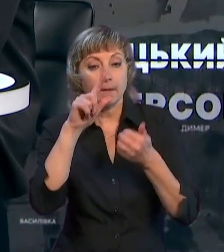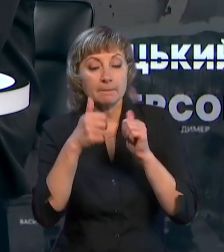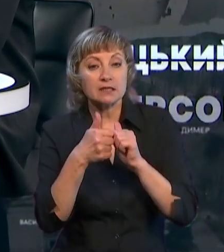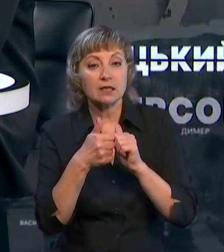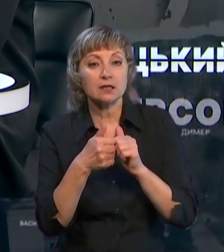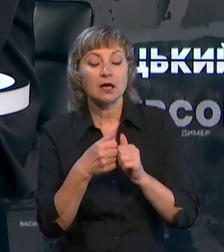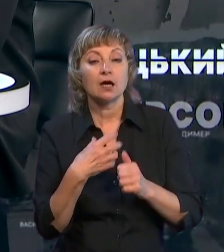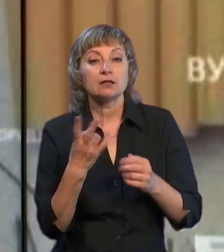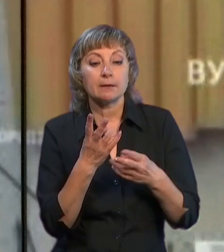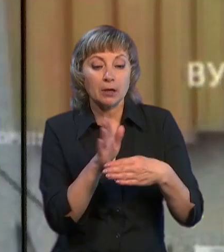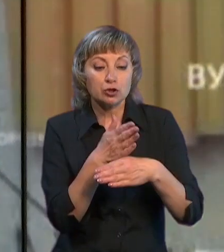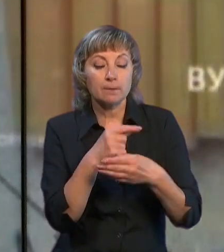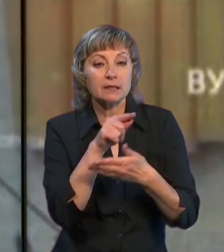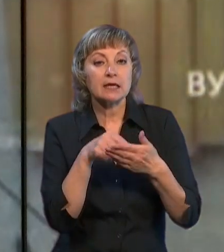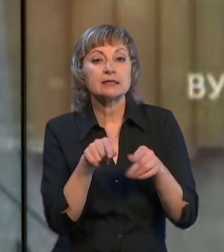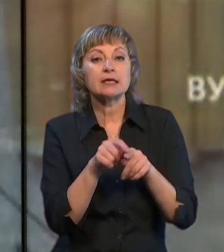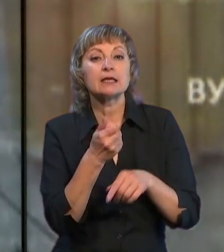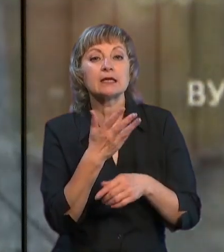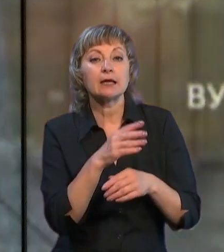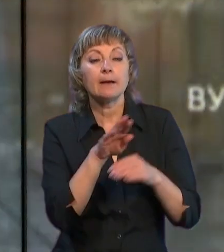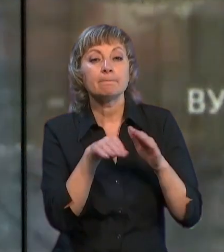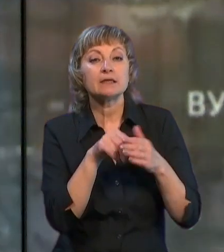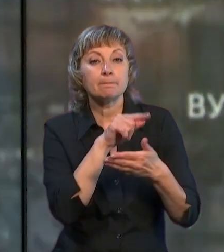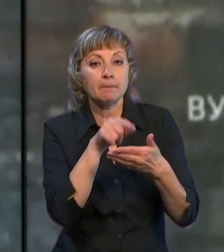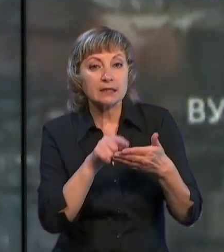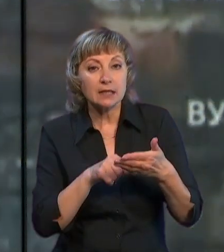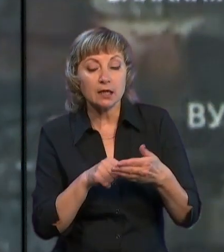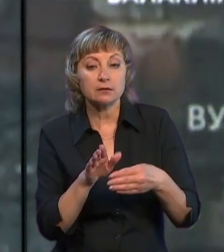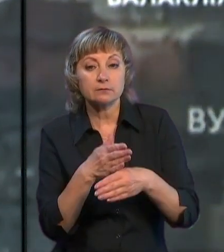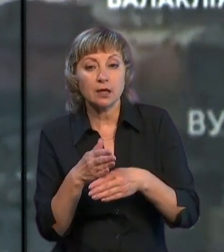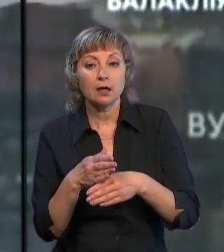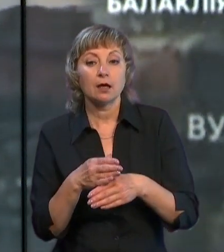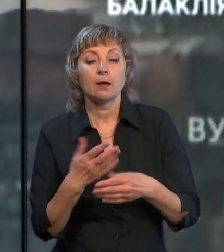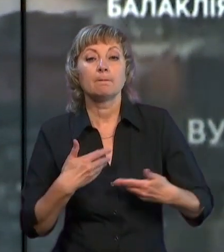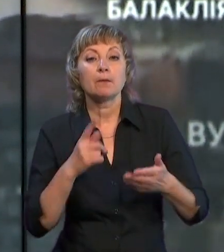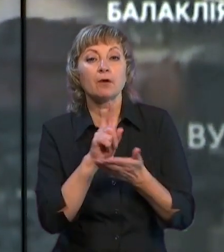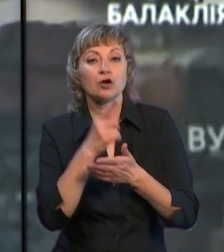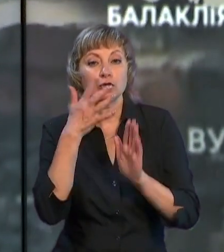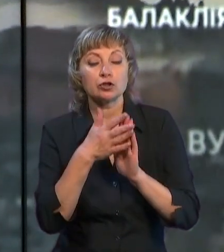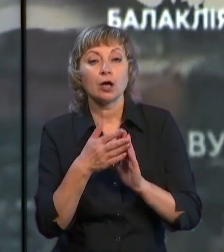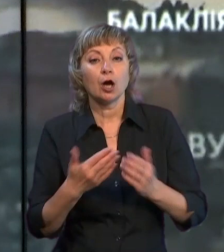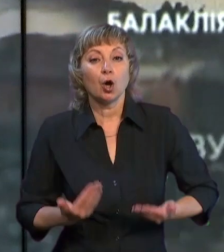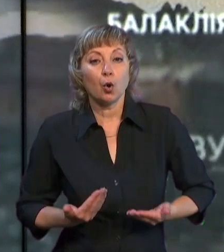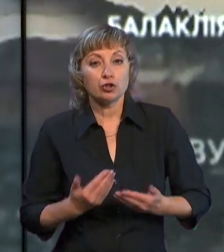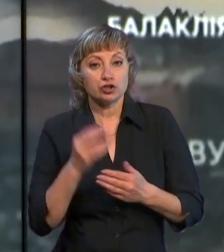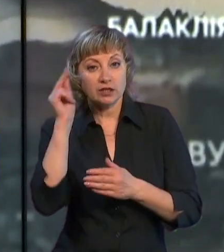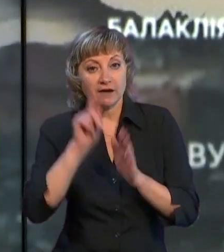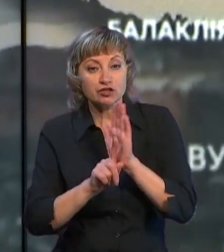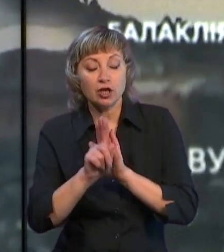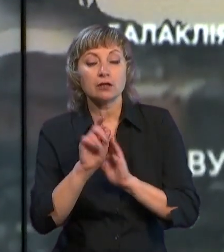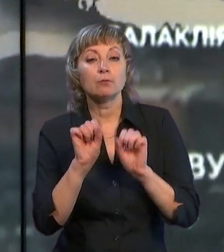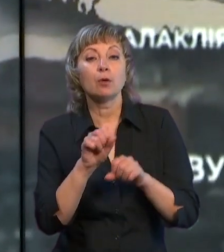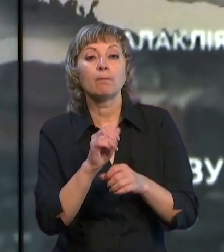мабуть, варто розділити це питання на такі кілька підпитань. І ми повинні розуміти, що очне навчання ми можемо розпочинати тільки